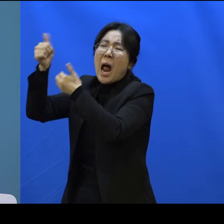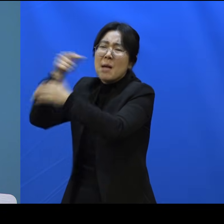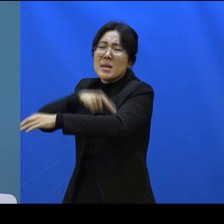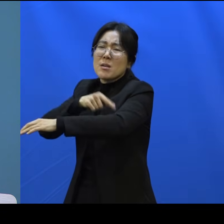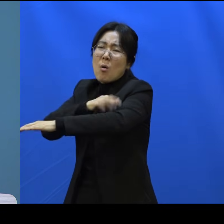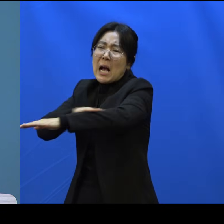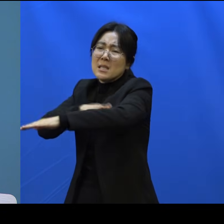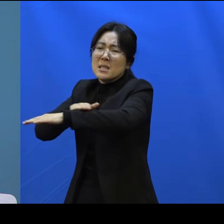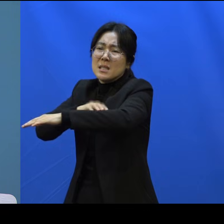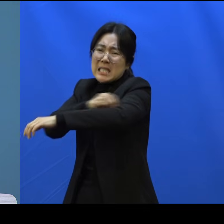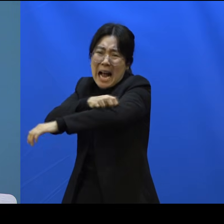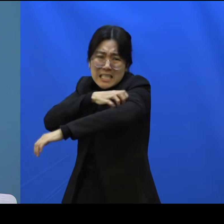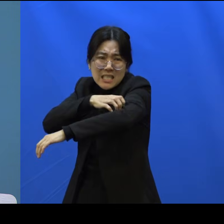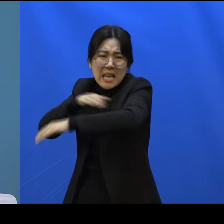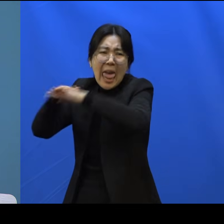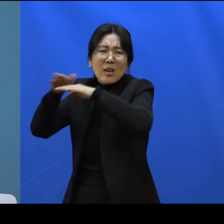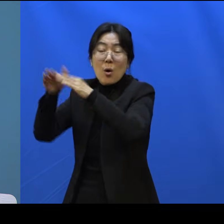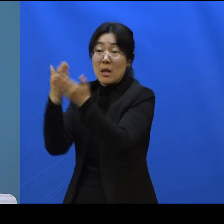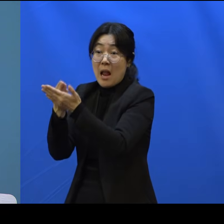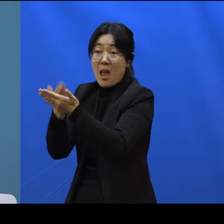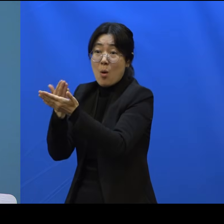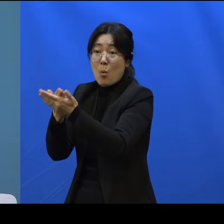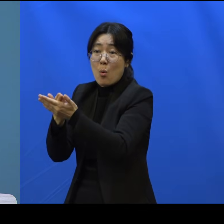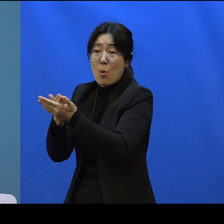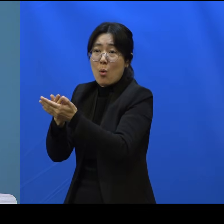이게 여러분, 이건 작은 게 아니잖아요.